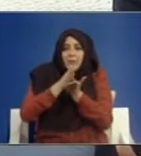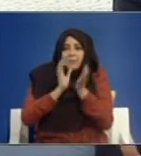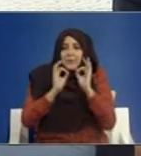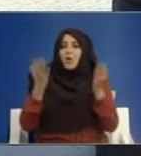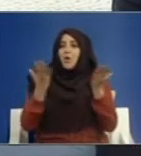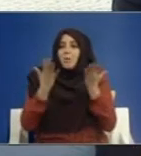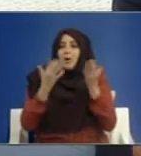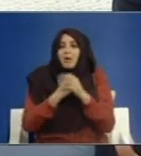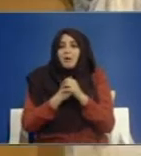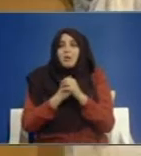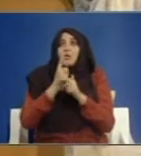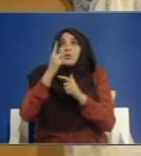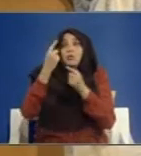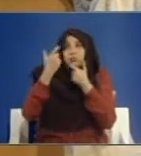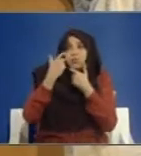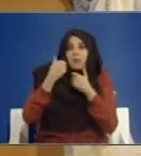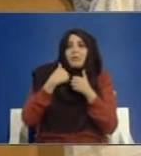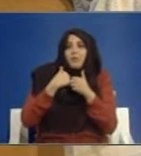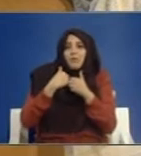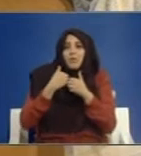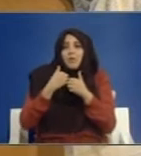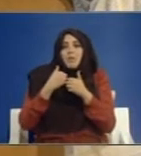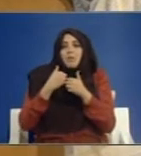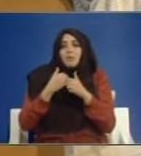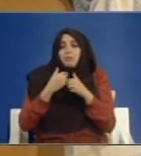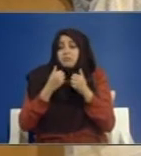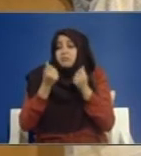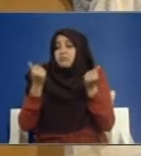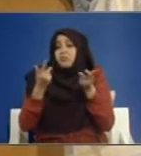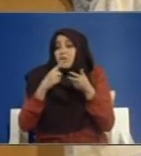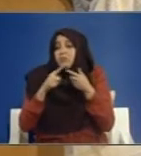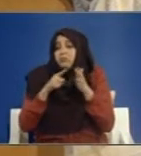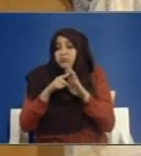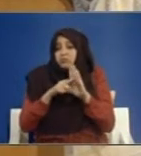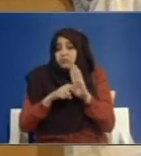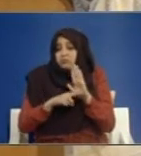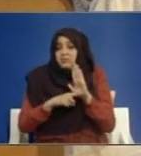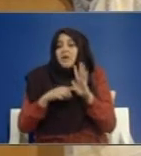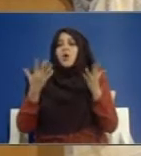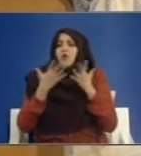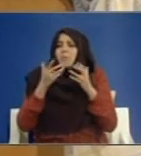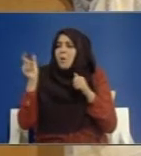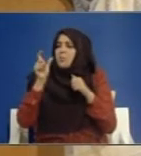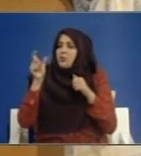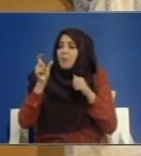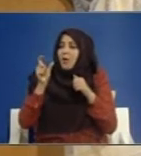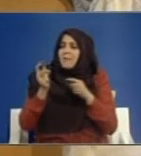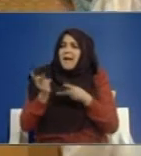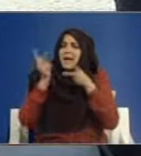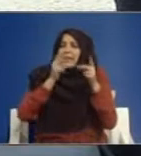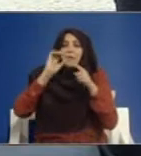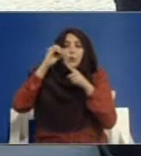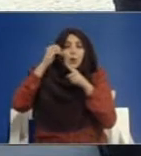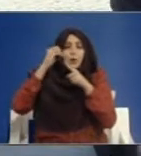مراقبة الله، استحضر الله عز وجل، ذكر الله عز وجل وما إلى ذلك، كيف للمؤمن أنه يصل إلى هذا الدرجة؟ هي درجة